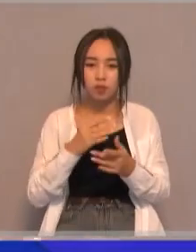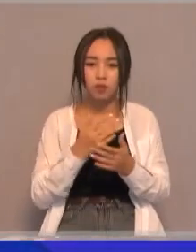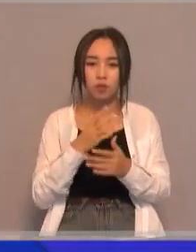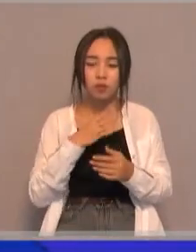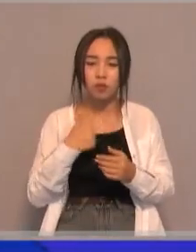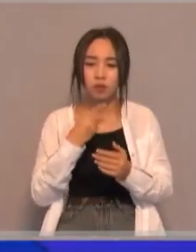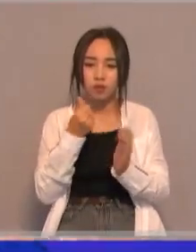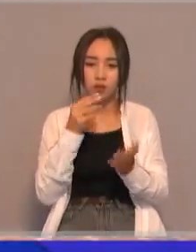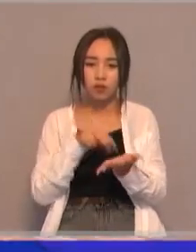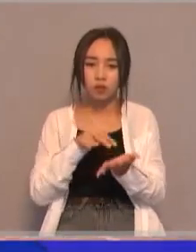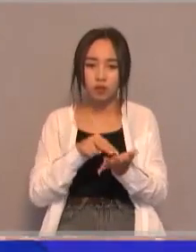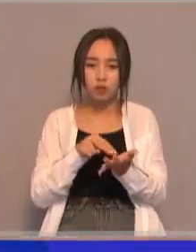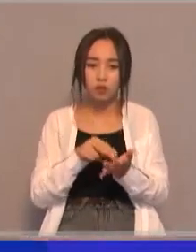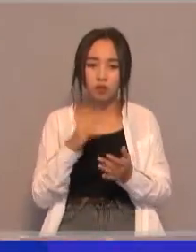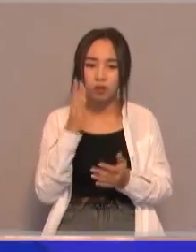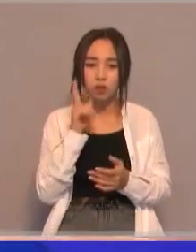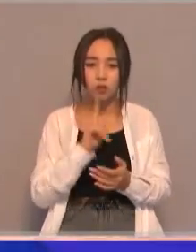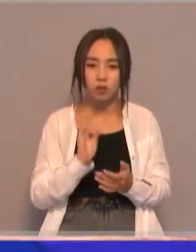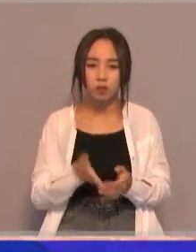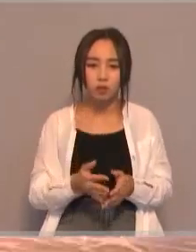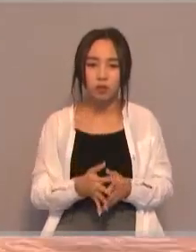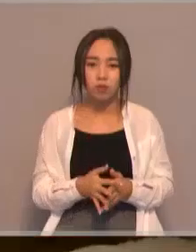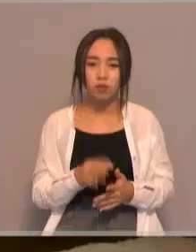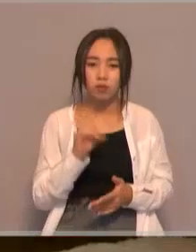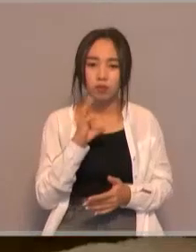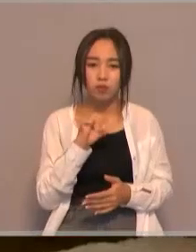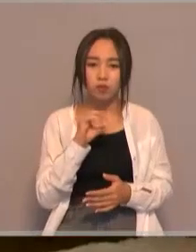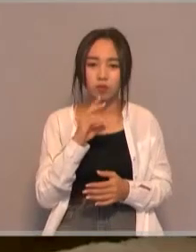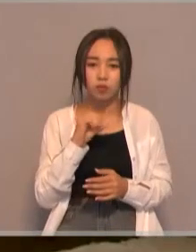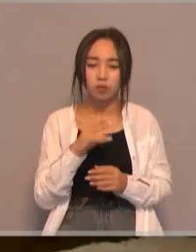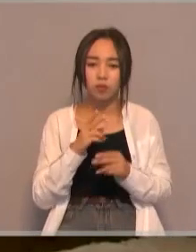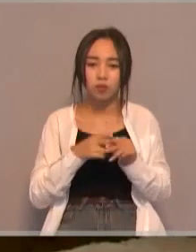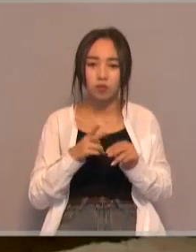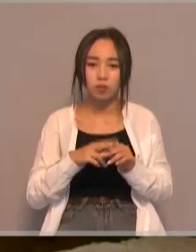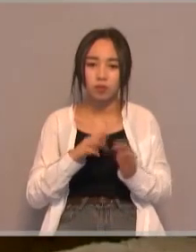жеткізді салаға жауаптылар. Ордабасы ауданынан Ернұр Бөбеев, Рулан Рүстемов, Гүлмар Жанболдадос, жаңалықтар.